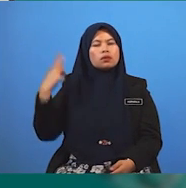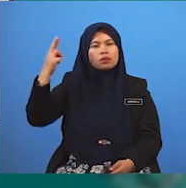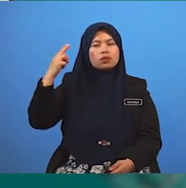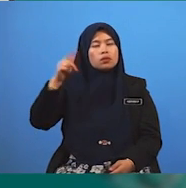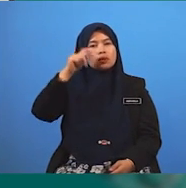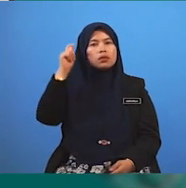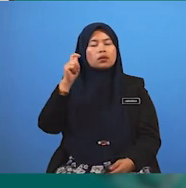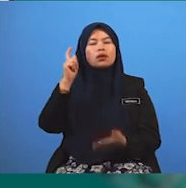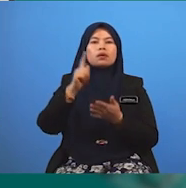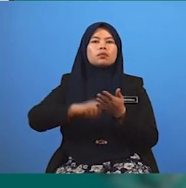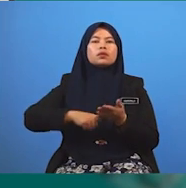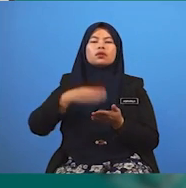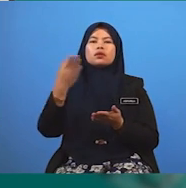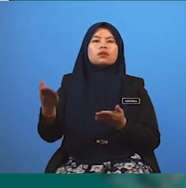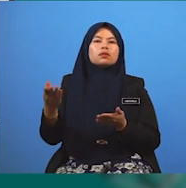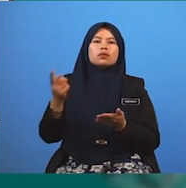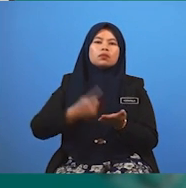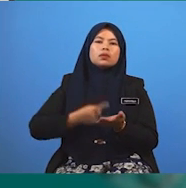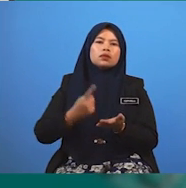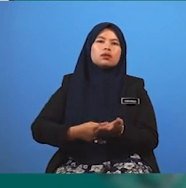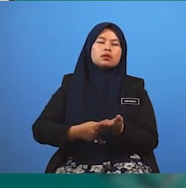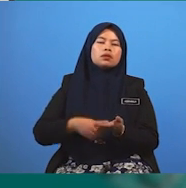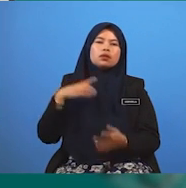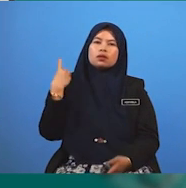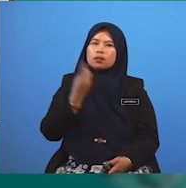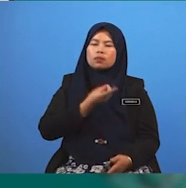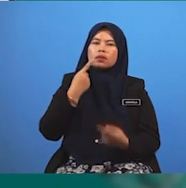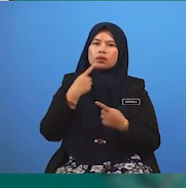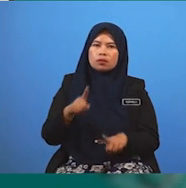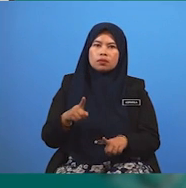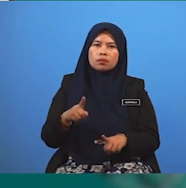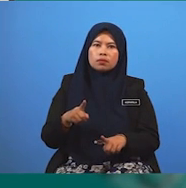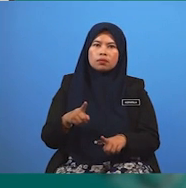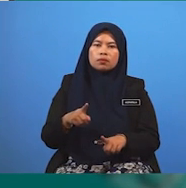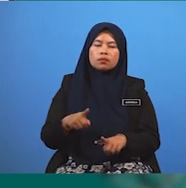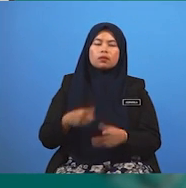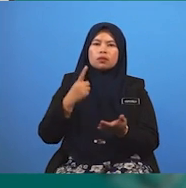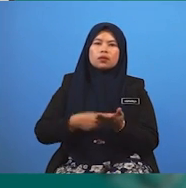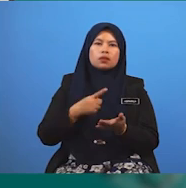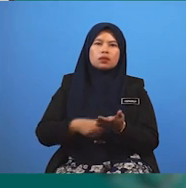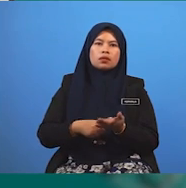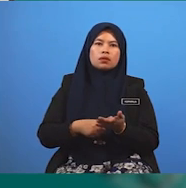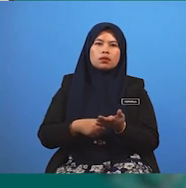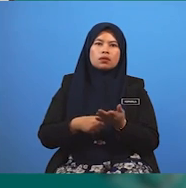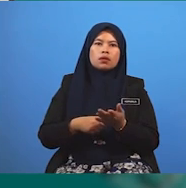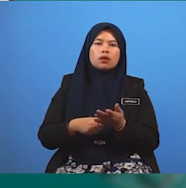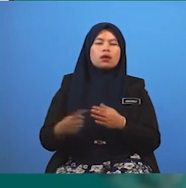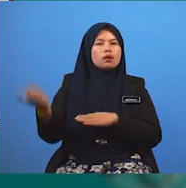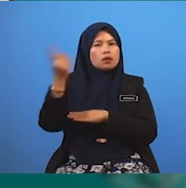kamu bincangkan? Kami menjawab, kami berbincang tentang hari kiamat. Lalu baginda